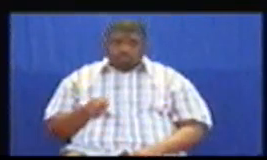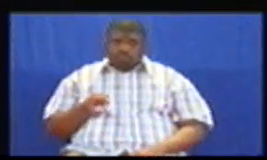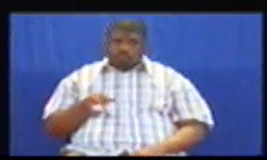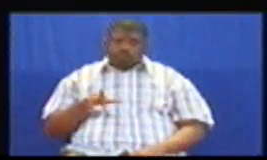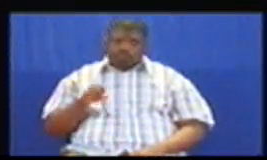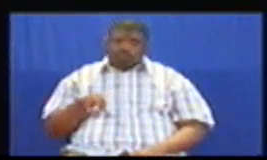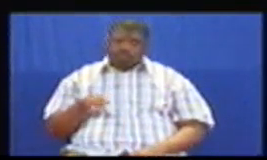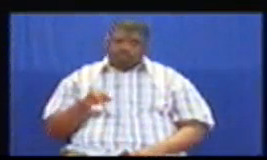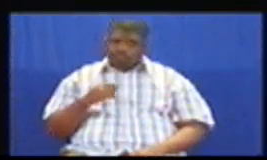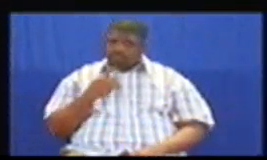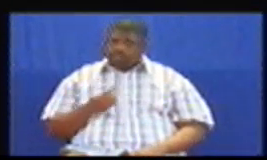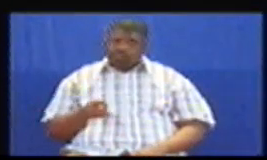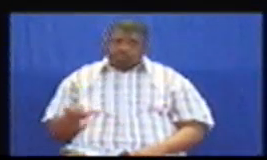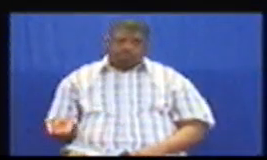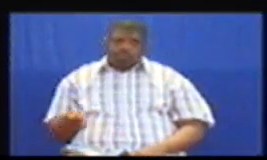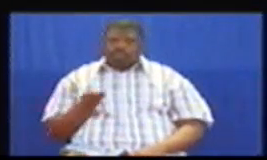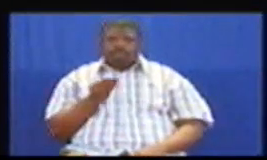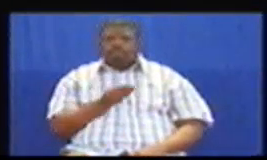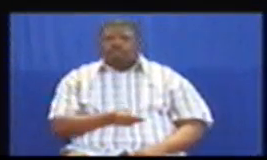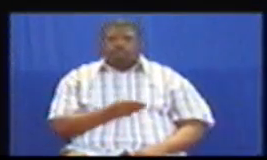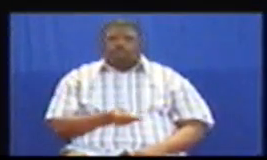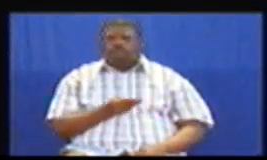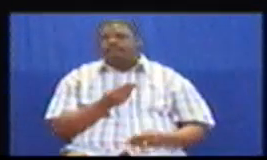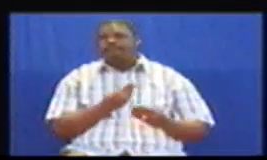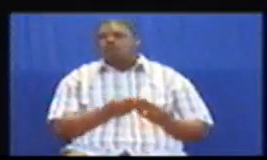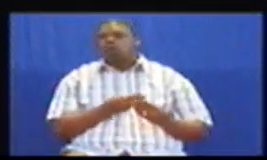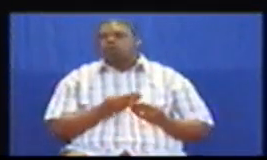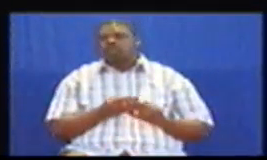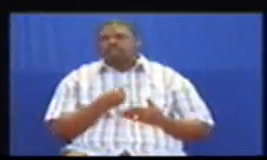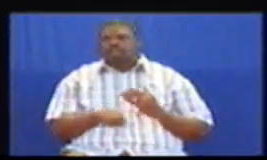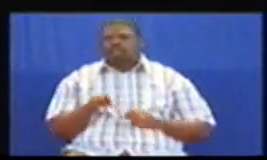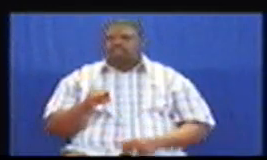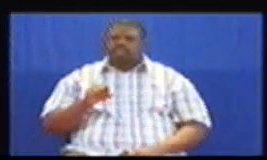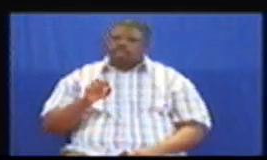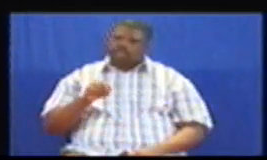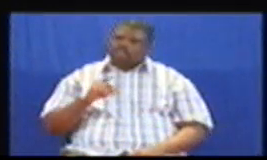kwamba zimepelekwa mkononi kwenye sandarusi.